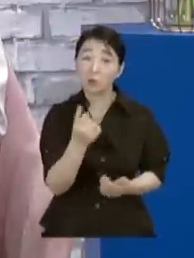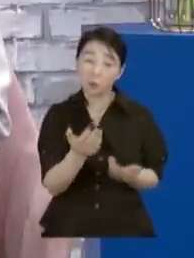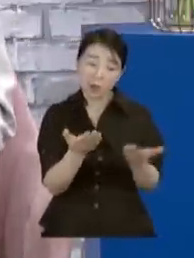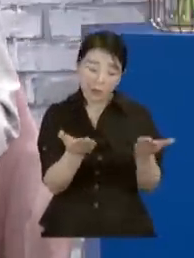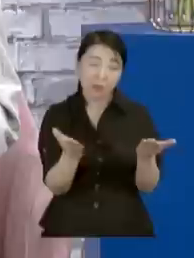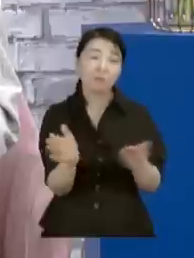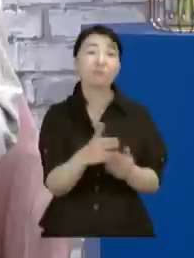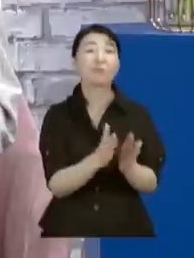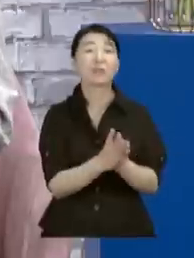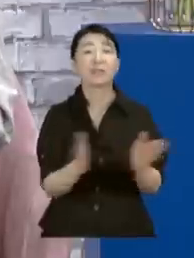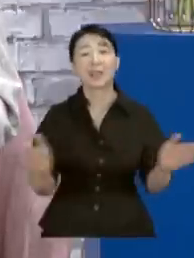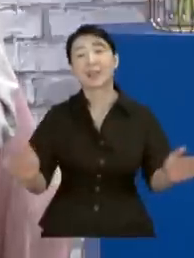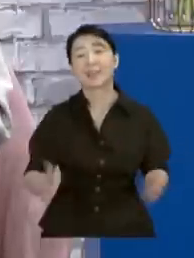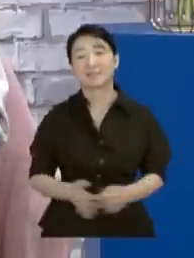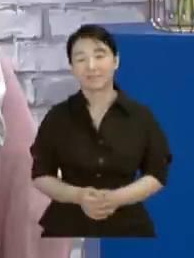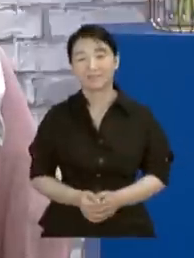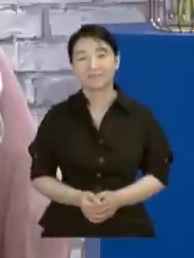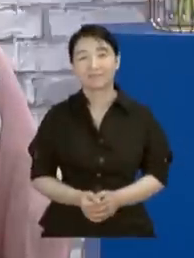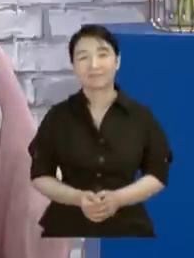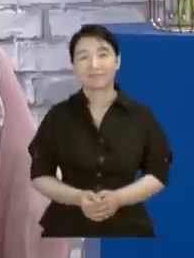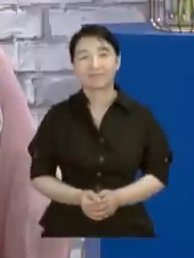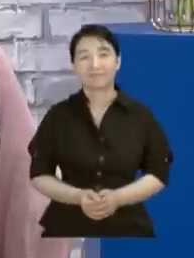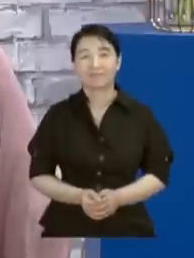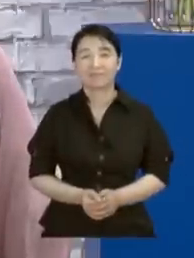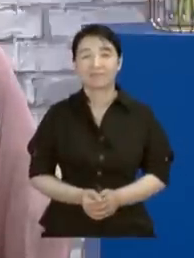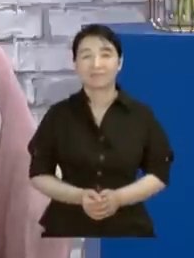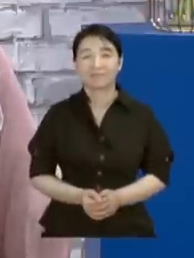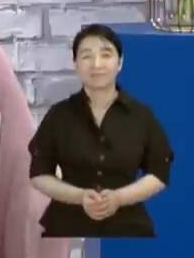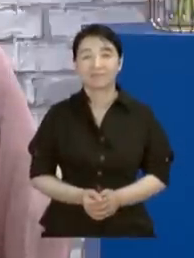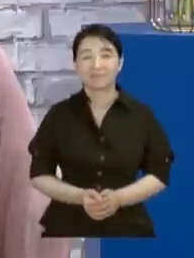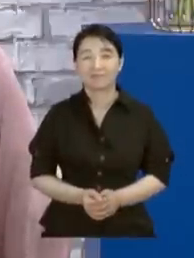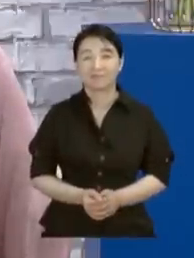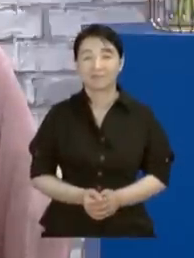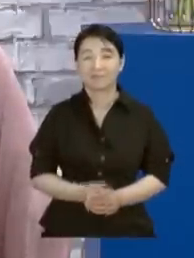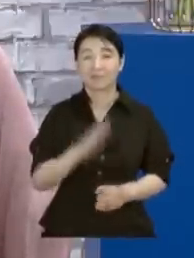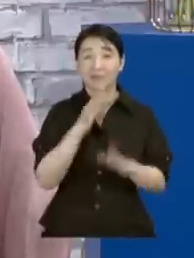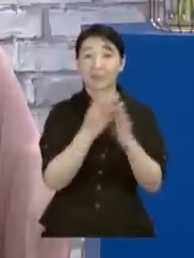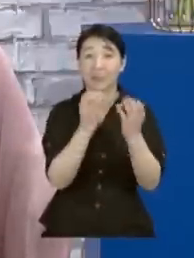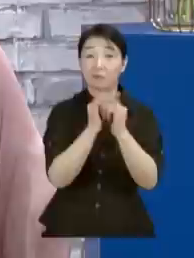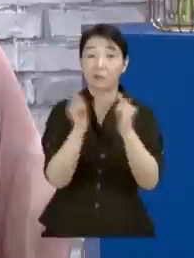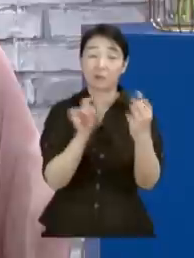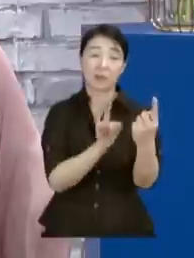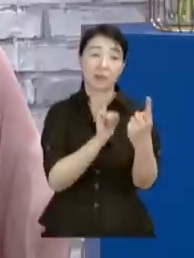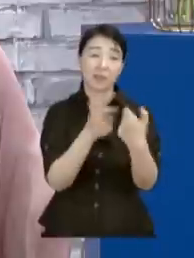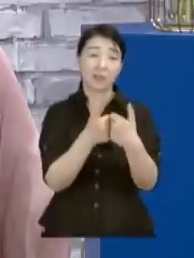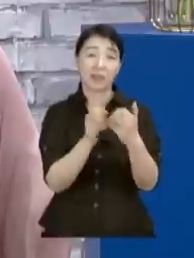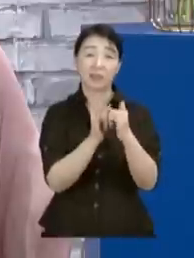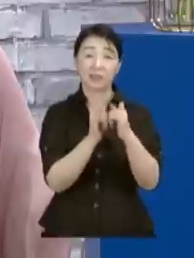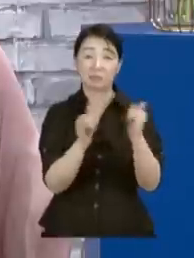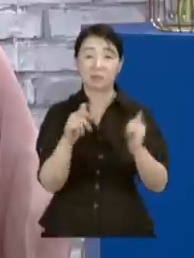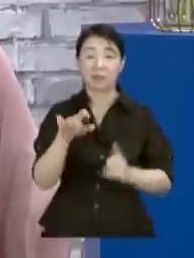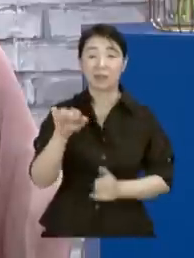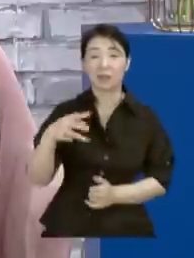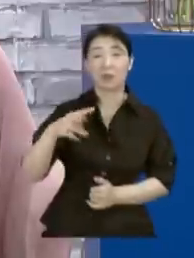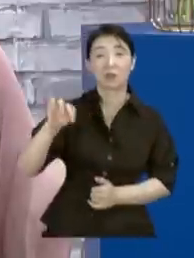그럼요. 그러니까 그거 연습들 많이 하셔야 될 것 같아요. 네. 자, 우리 탈북민 1대1 상담사